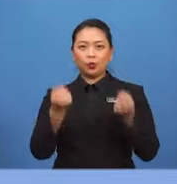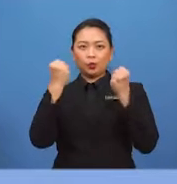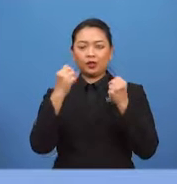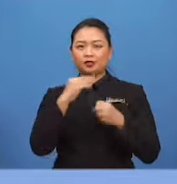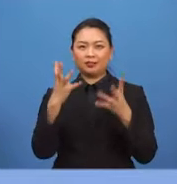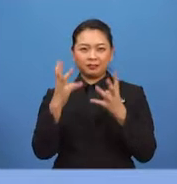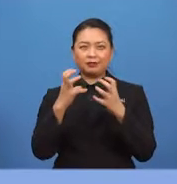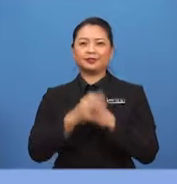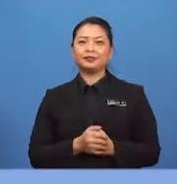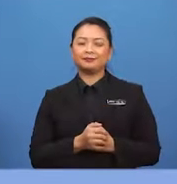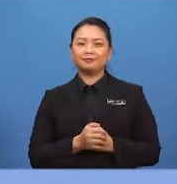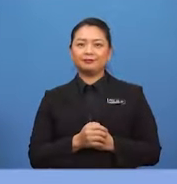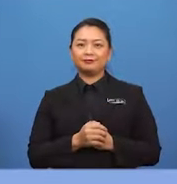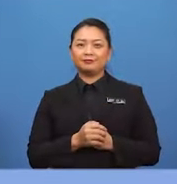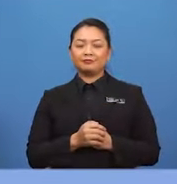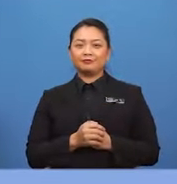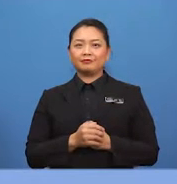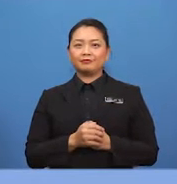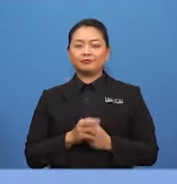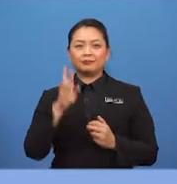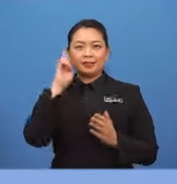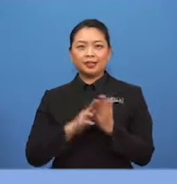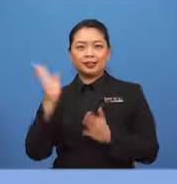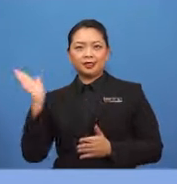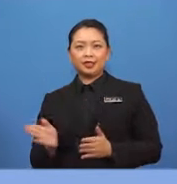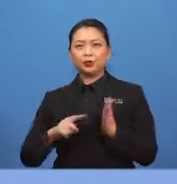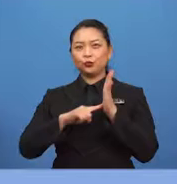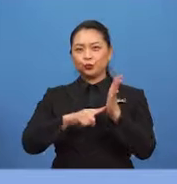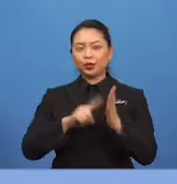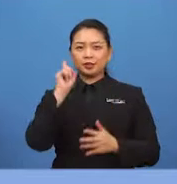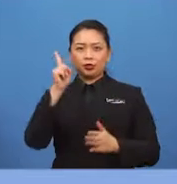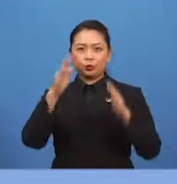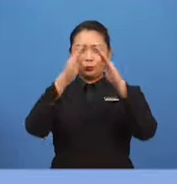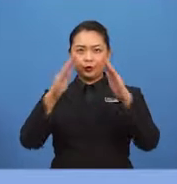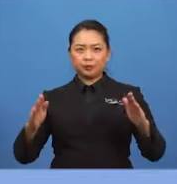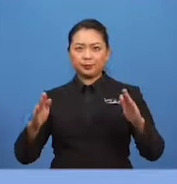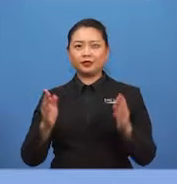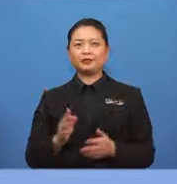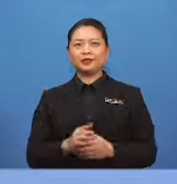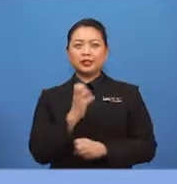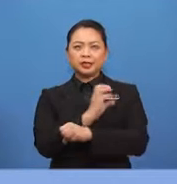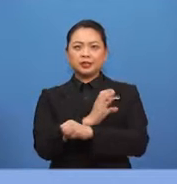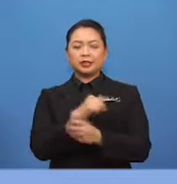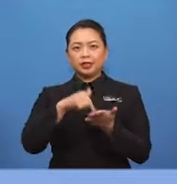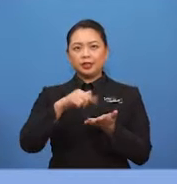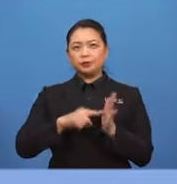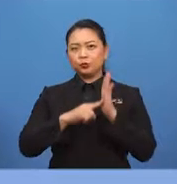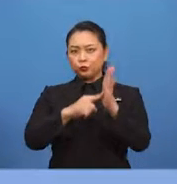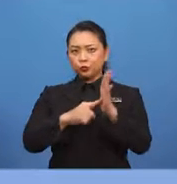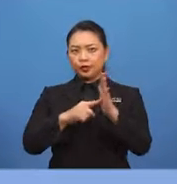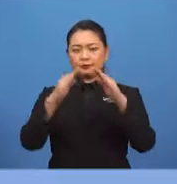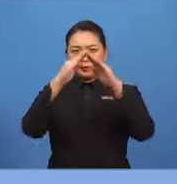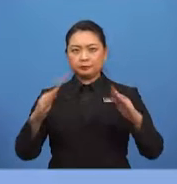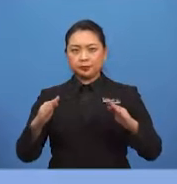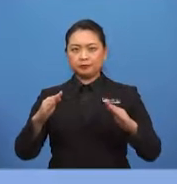dan keras. Rajah di skrin menunjukkan sebuah prisma kaca. Ini